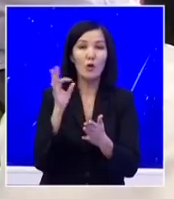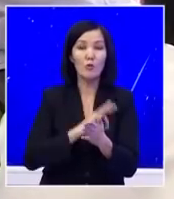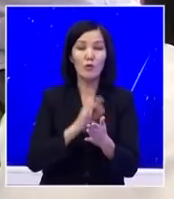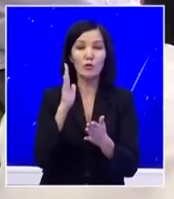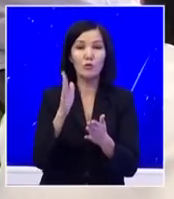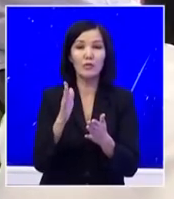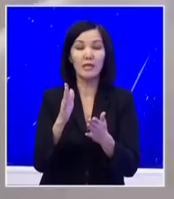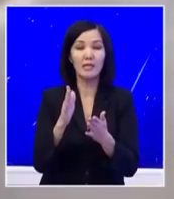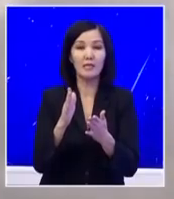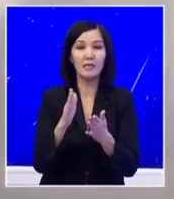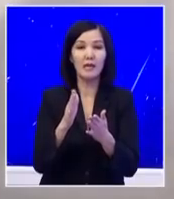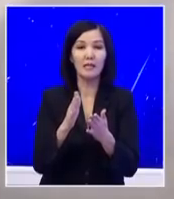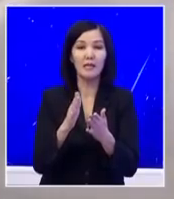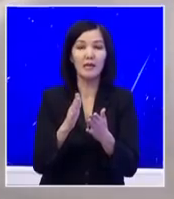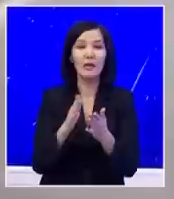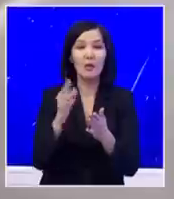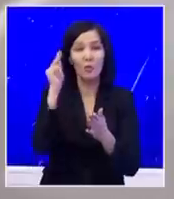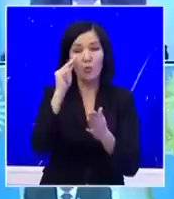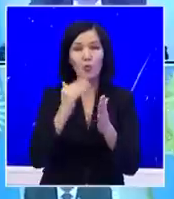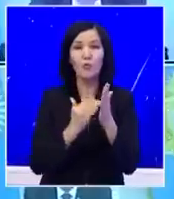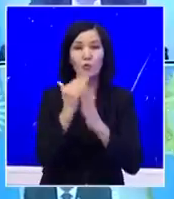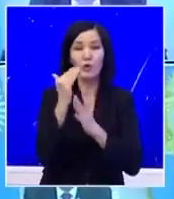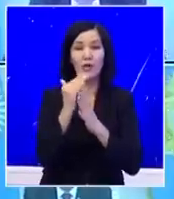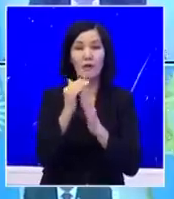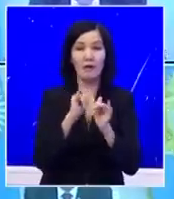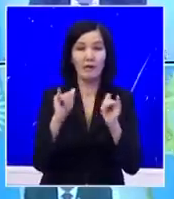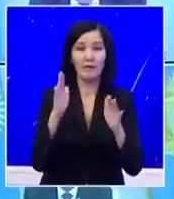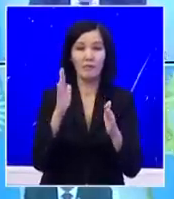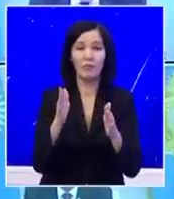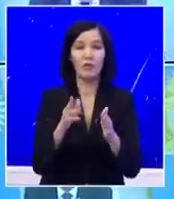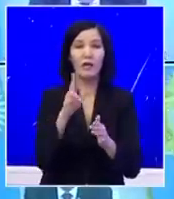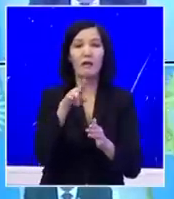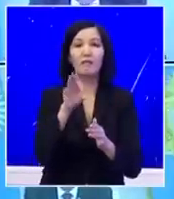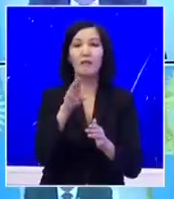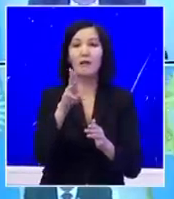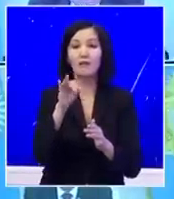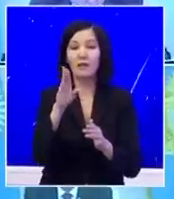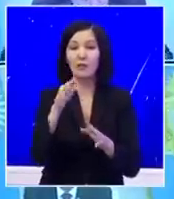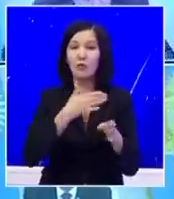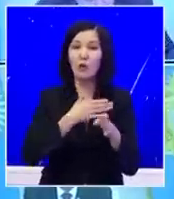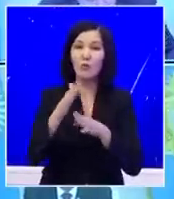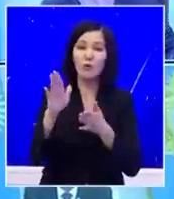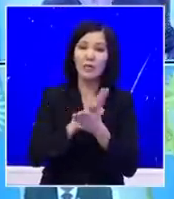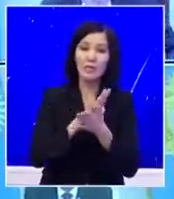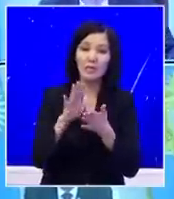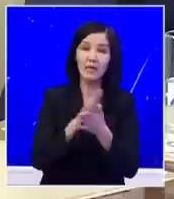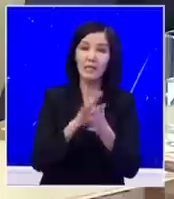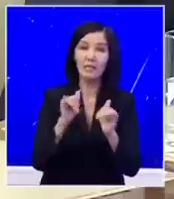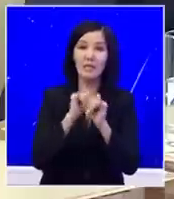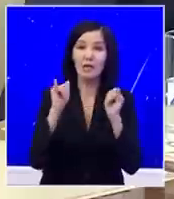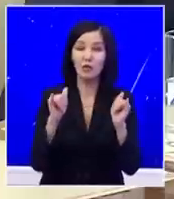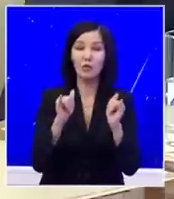қосатын докторанттар саны артатын болуы керек. Сондай-ақ, докторантураға бөлінетін гранттардың құнын арттыру